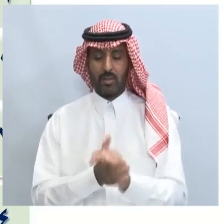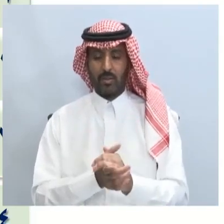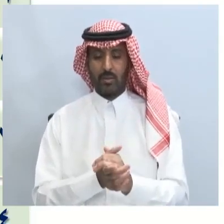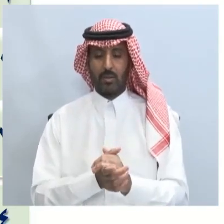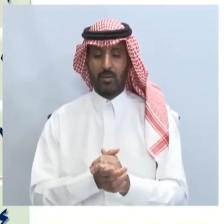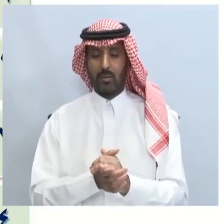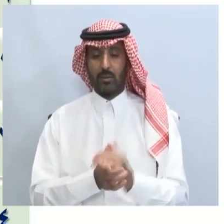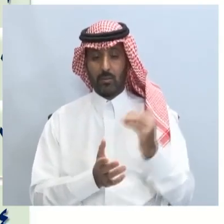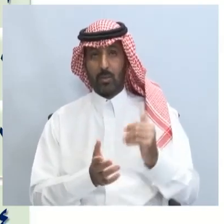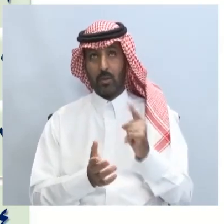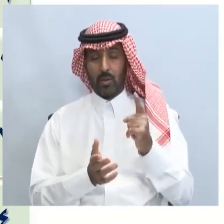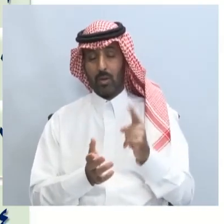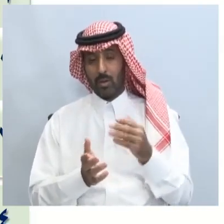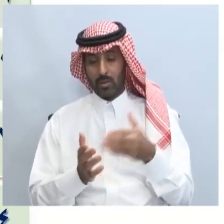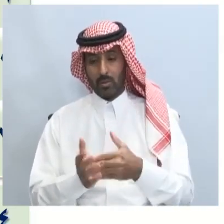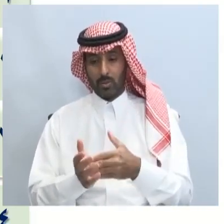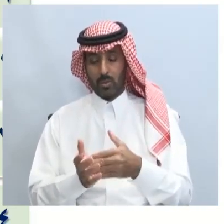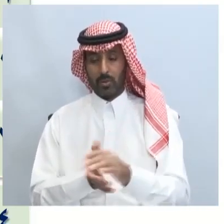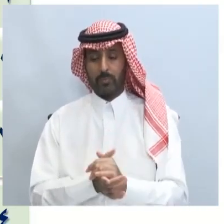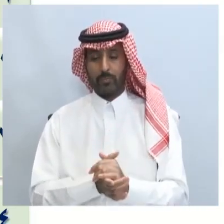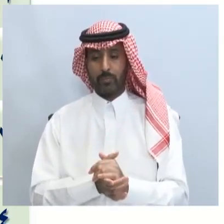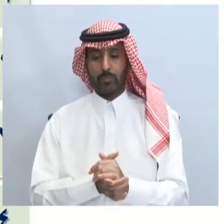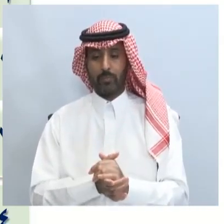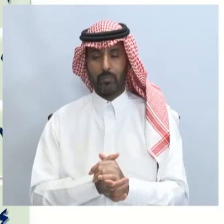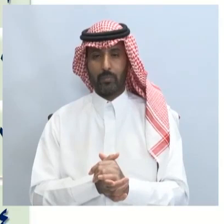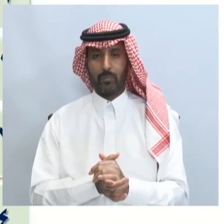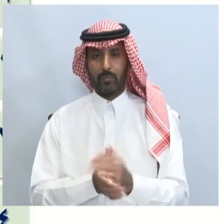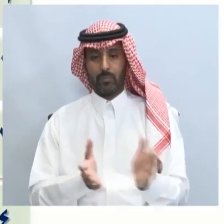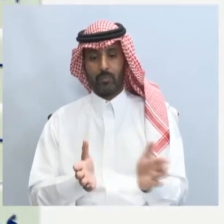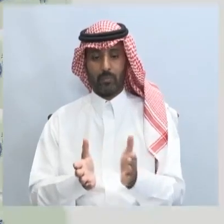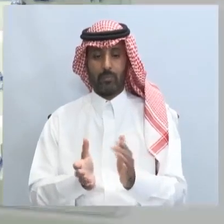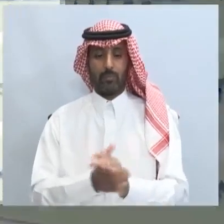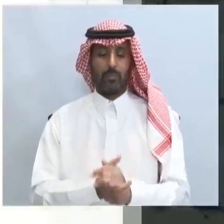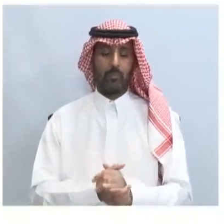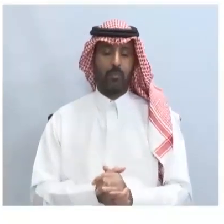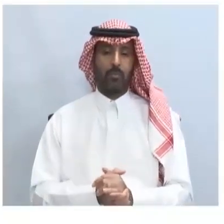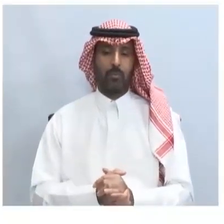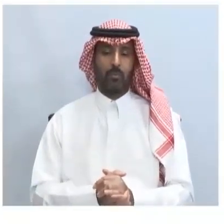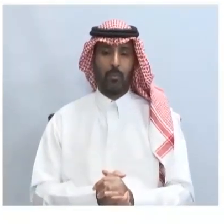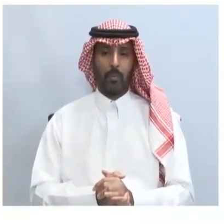واياكم باذن الله تعالى للوصول اليها والى تحقيقها باذن الله